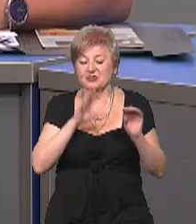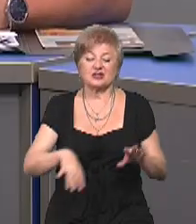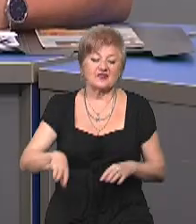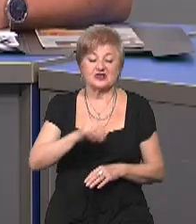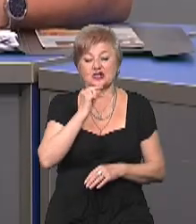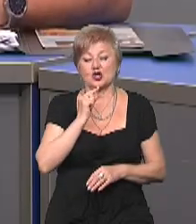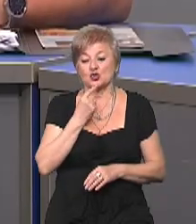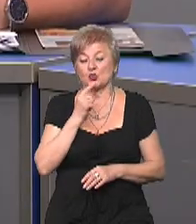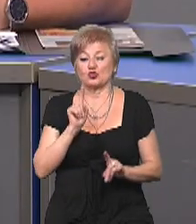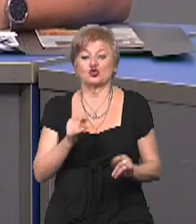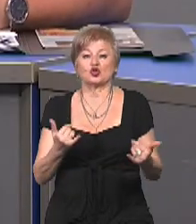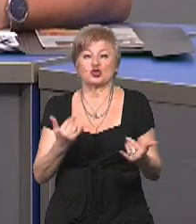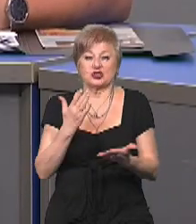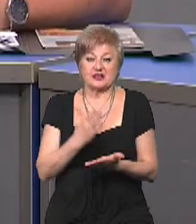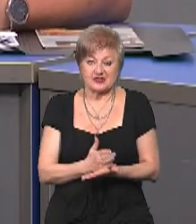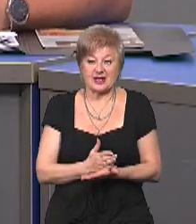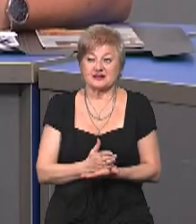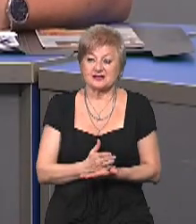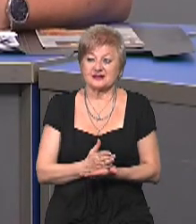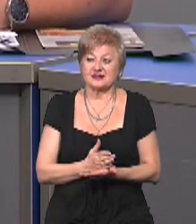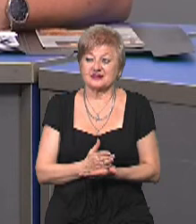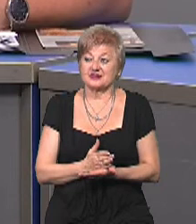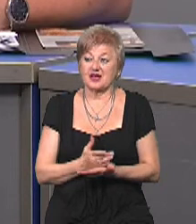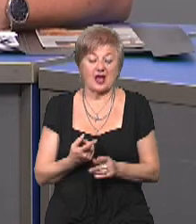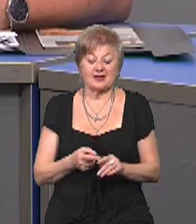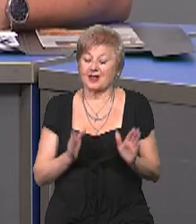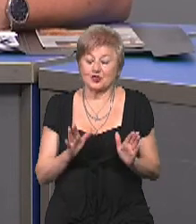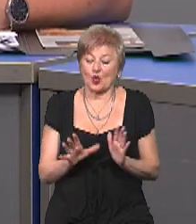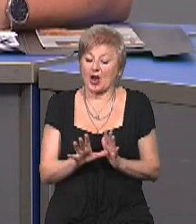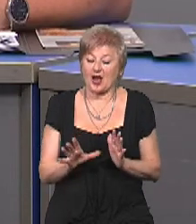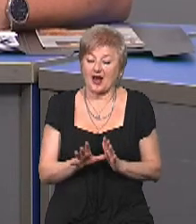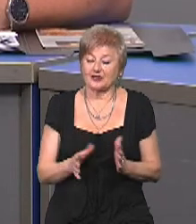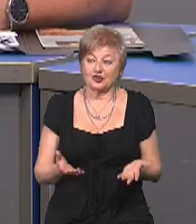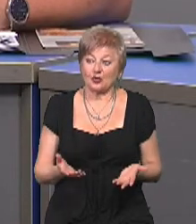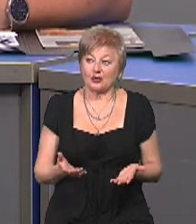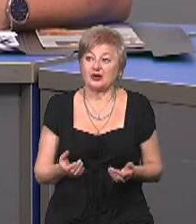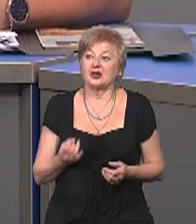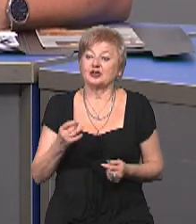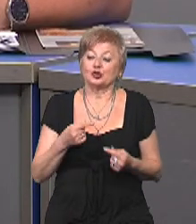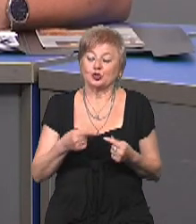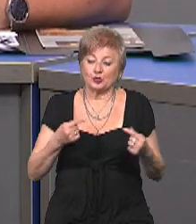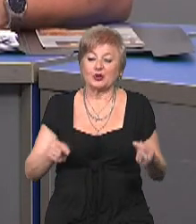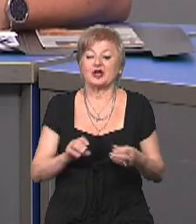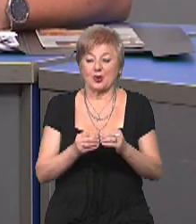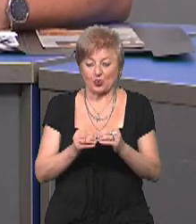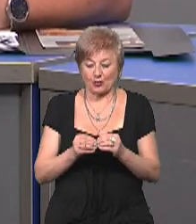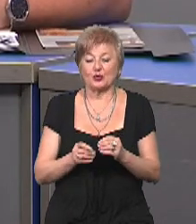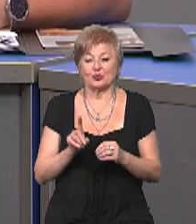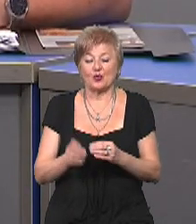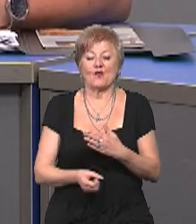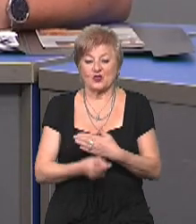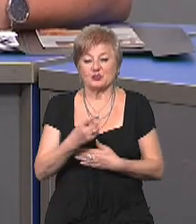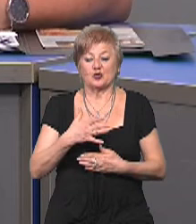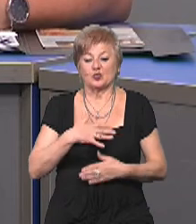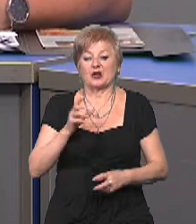сложности, которые на сегодняшний день возникают, ведь это не только электроэнергия. Это и другие проблемы, которые возникают на